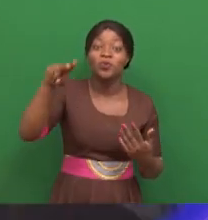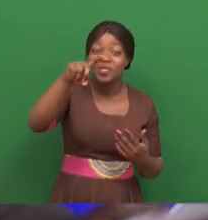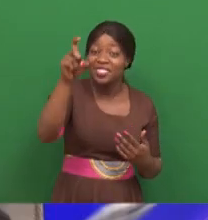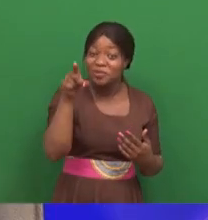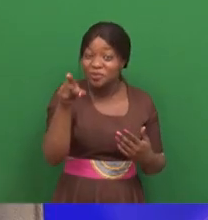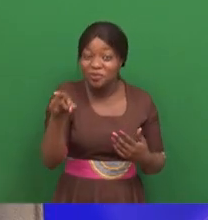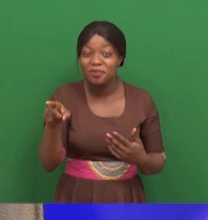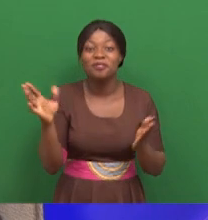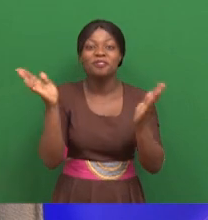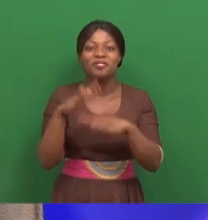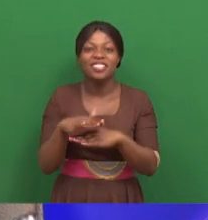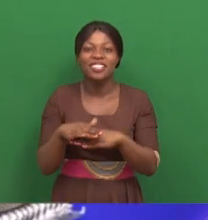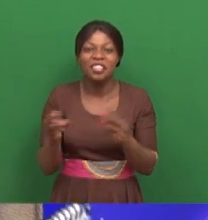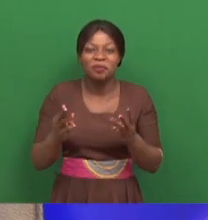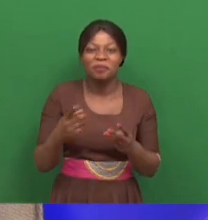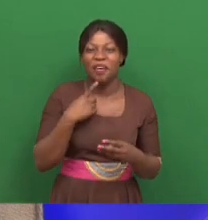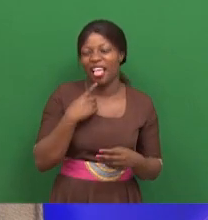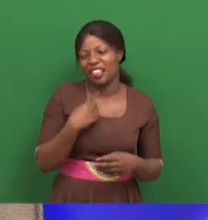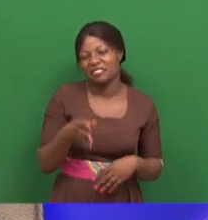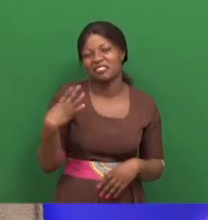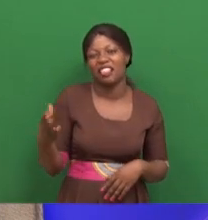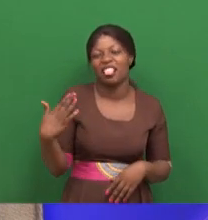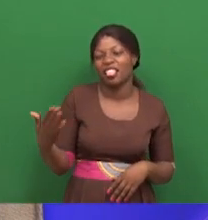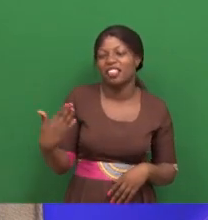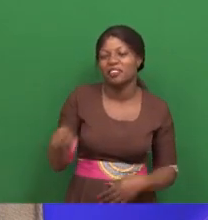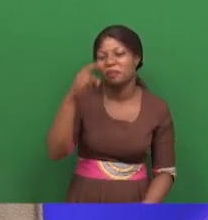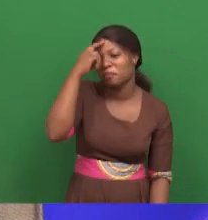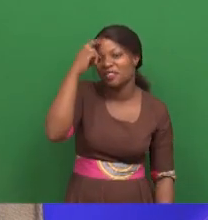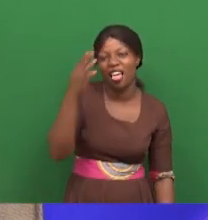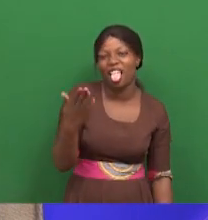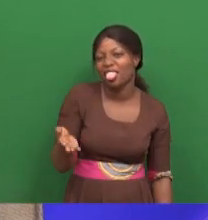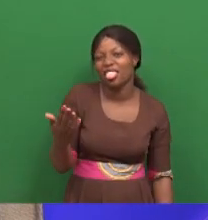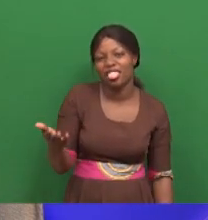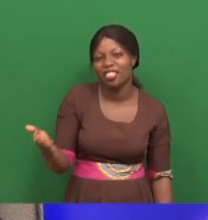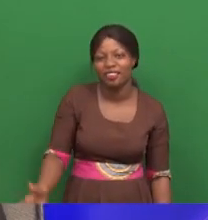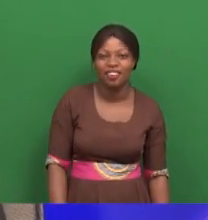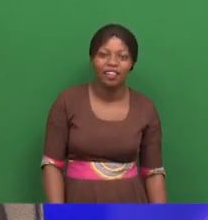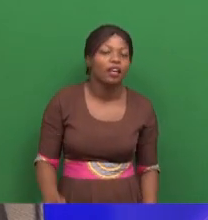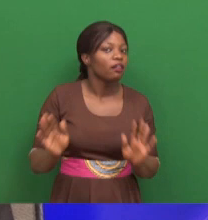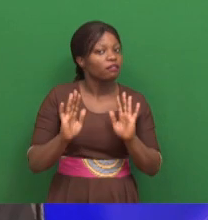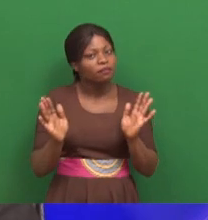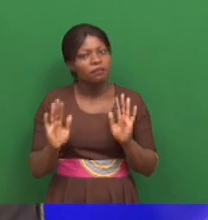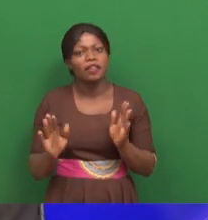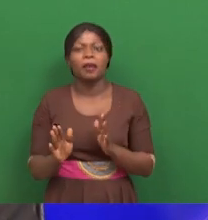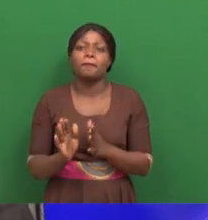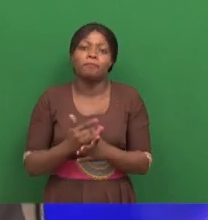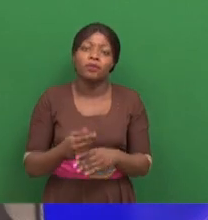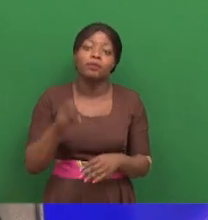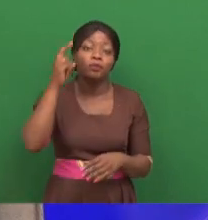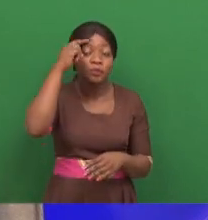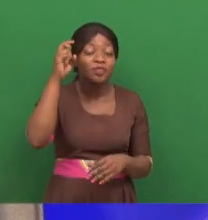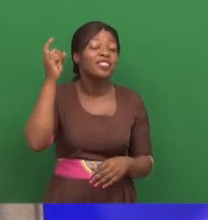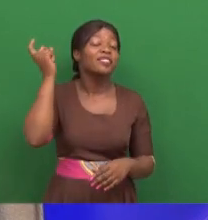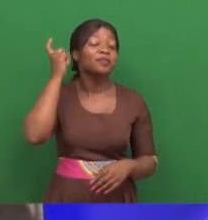takabvonesu vakati wandei ikokoko pane kakusvora kuti kuisu tingagona kutaurirwa zvipi ivava vanenge vasina ruzivo rwakakwana